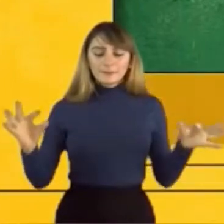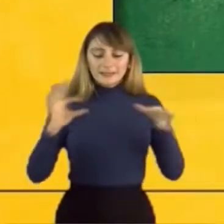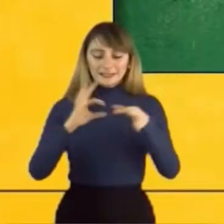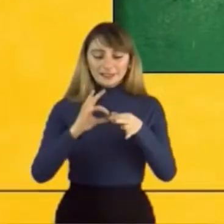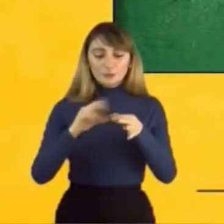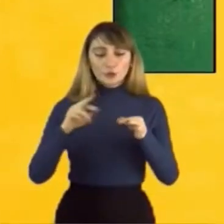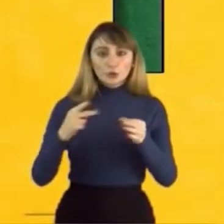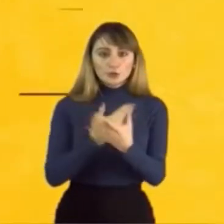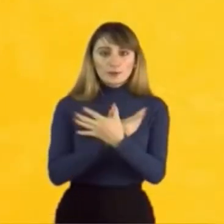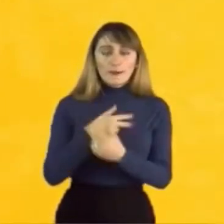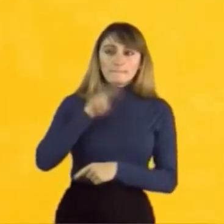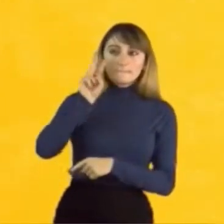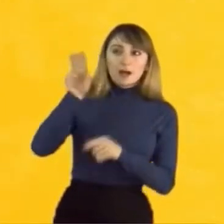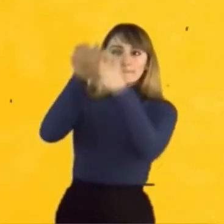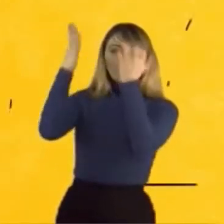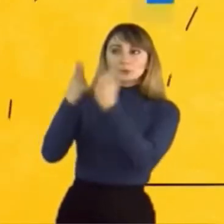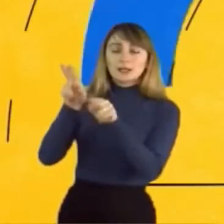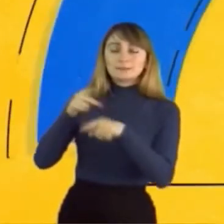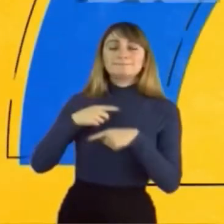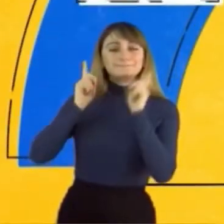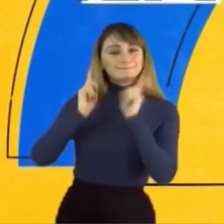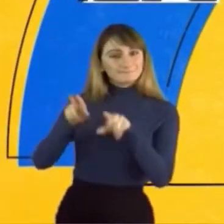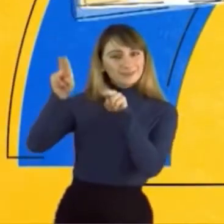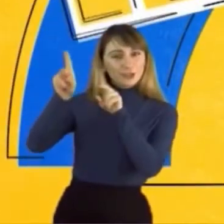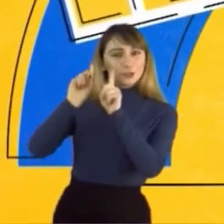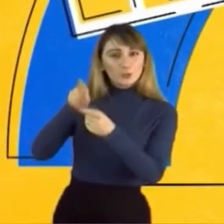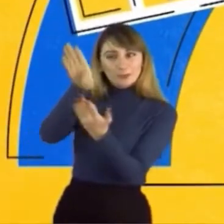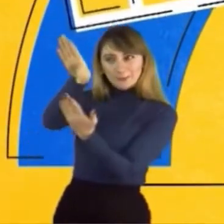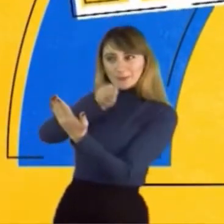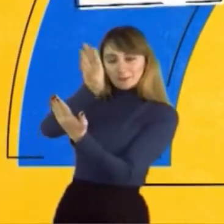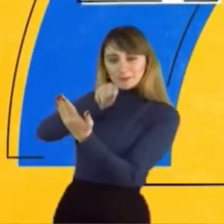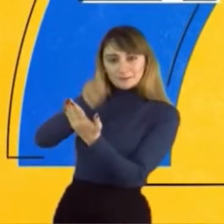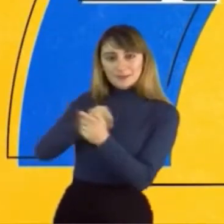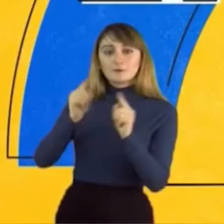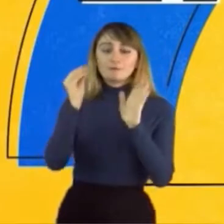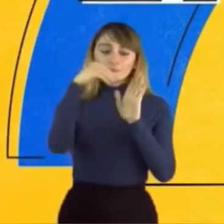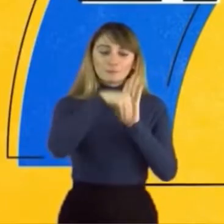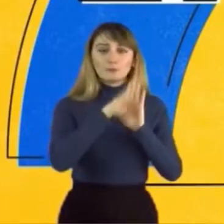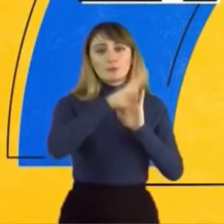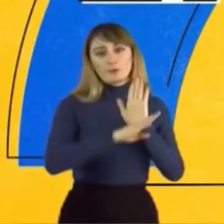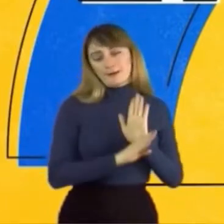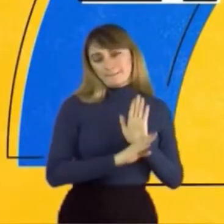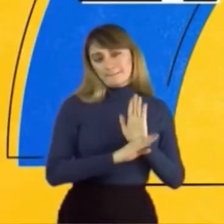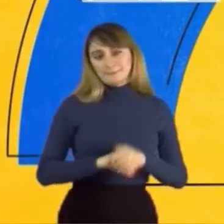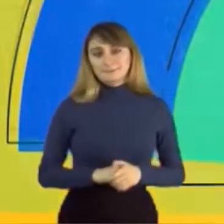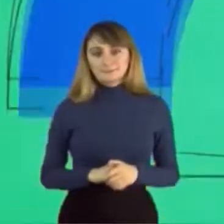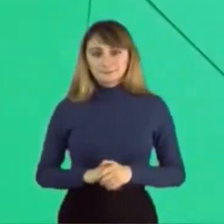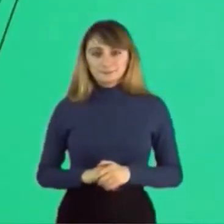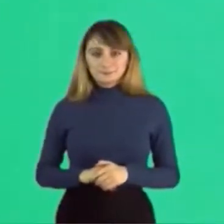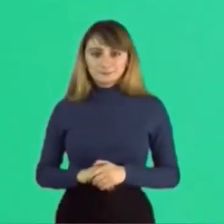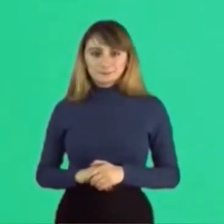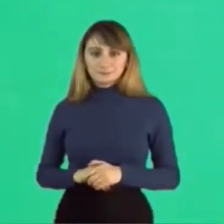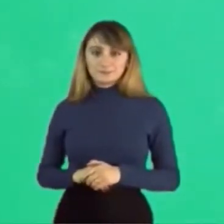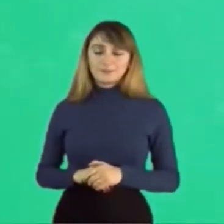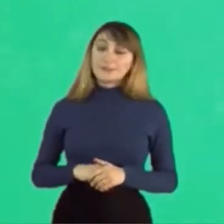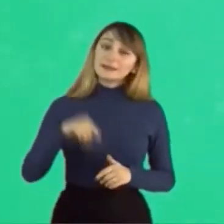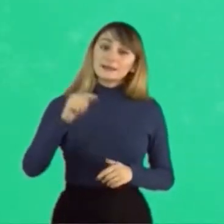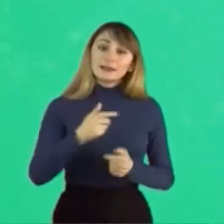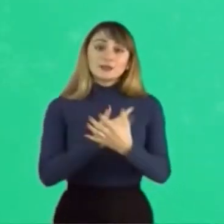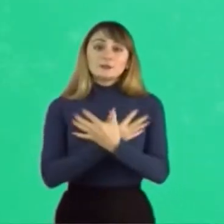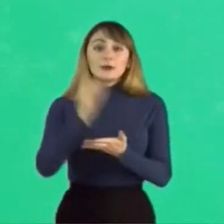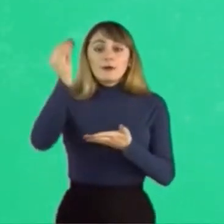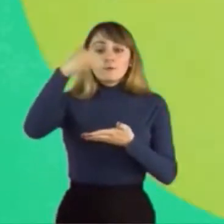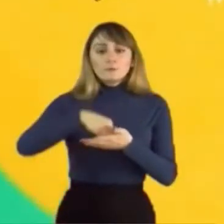TIC. Në këtë kuadër, është rritur tendenca e përdorimit të TIC gjatë procesit të mësimdhënies. Është vlerësuar